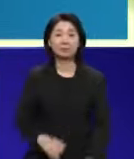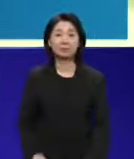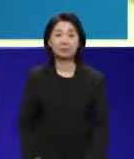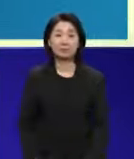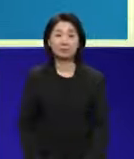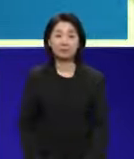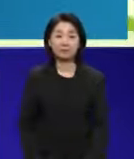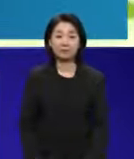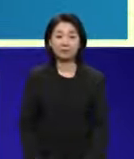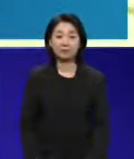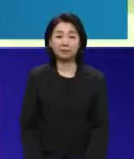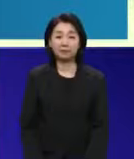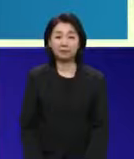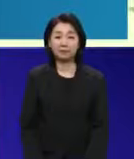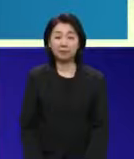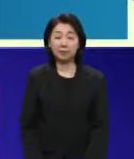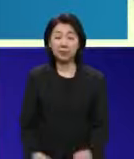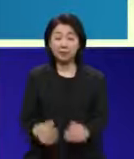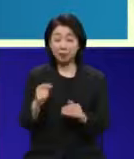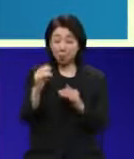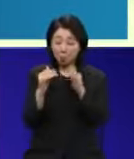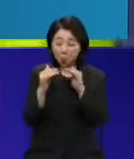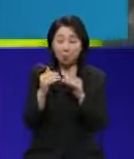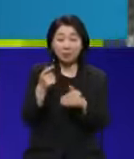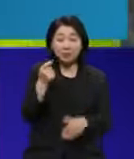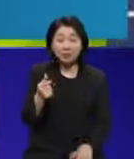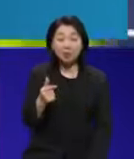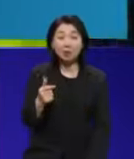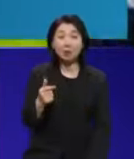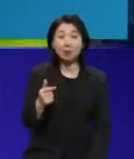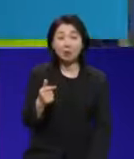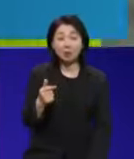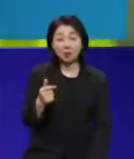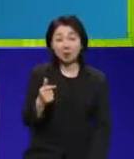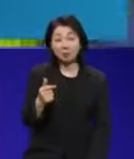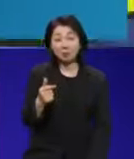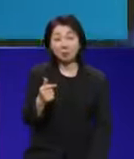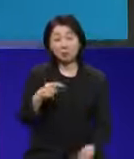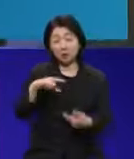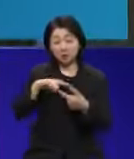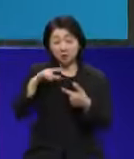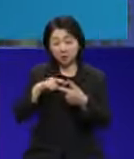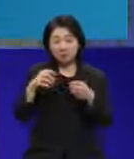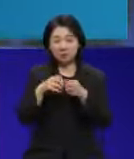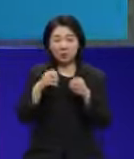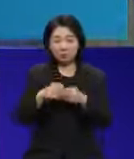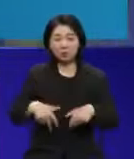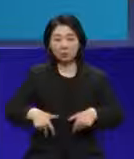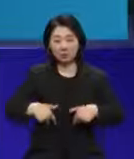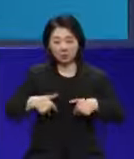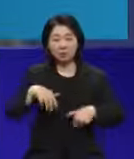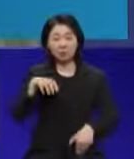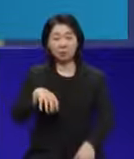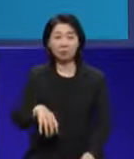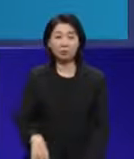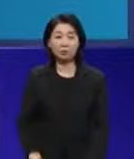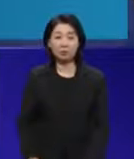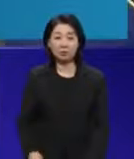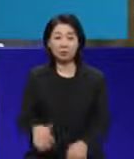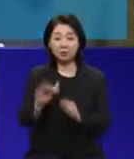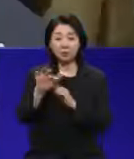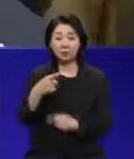일단 가장 격차가 적었던 곳은 경남 창원 진해 있습니다 그 국민의 이종욱 후보가